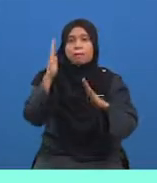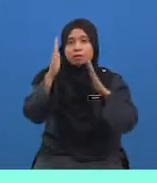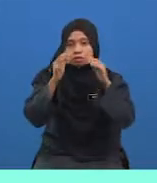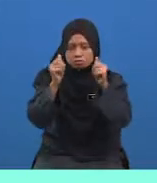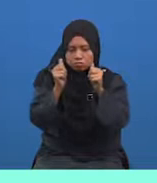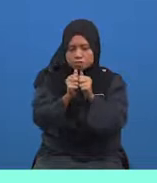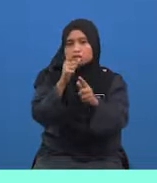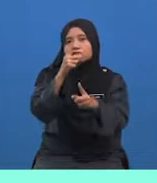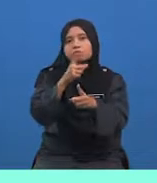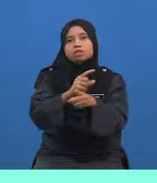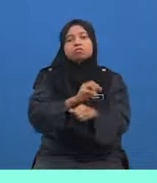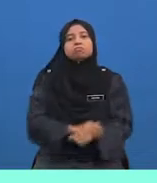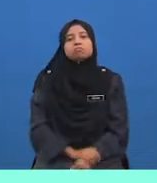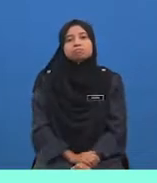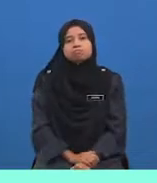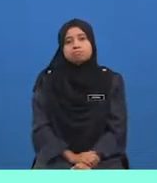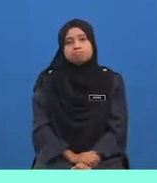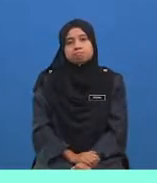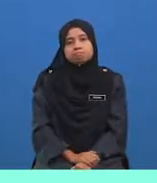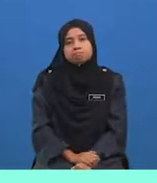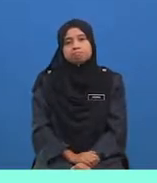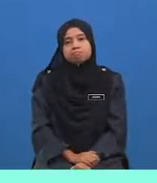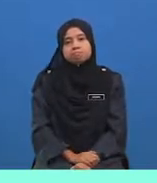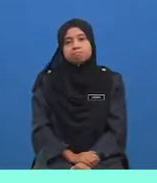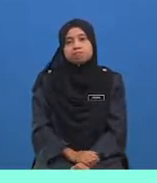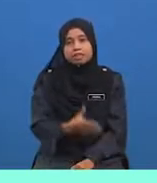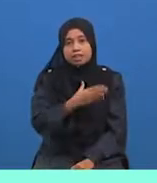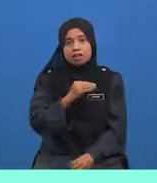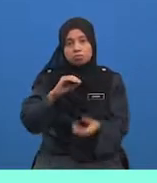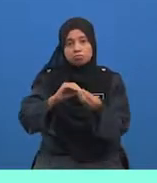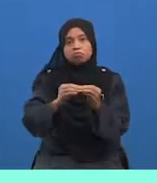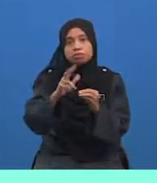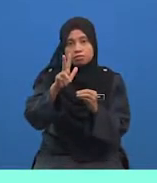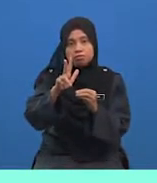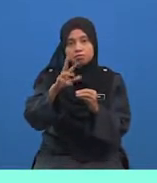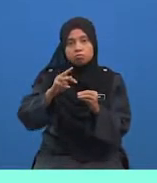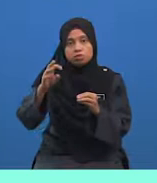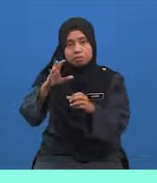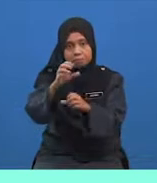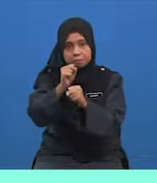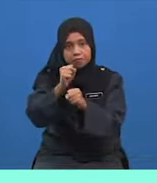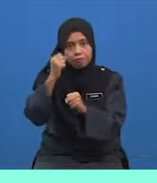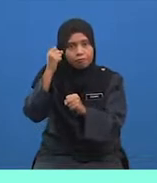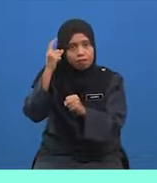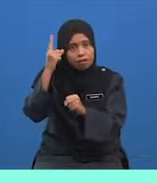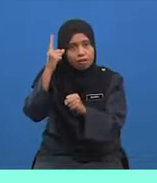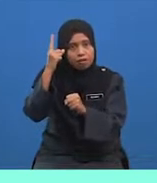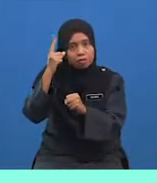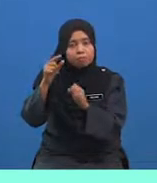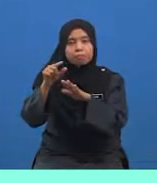di Malaysia dengan betul. Dan yang ketiga, murid-murid dapat